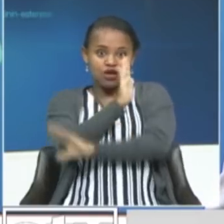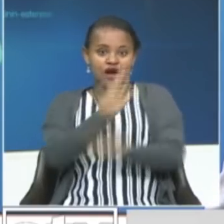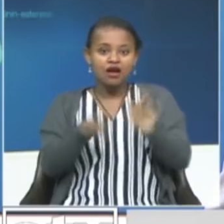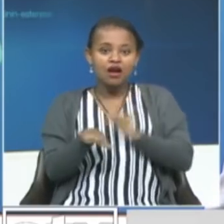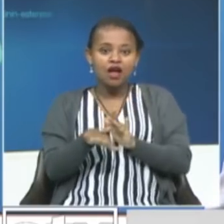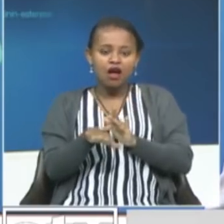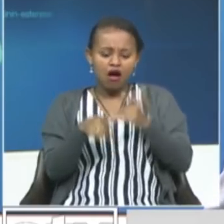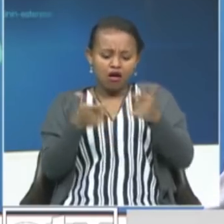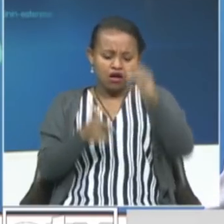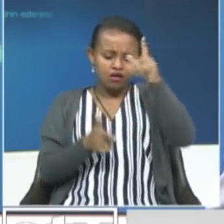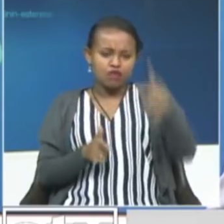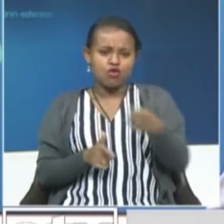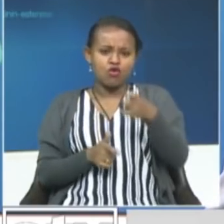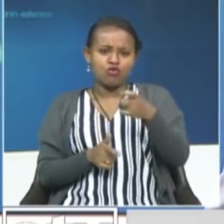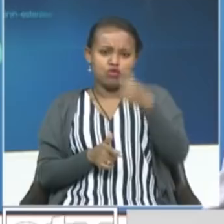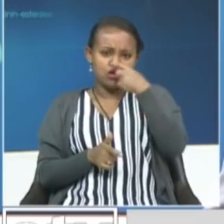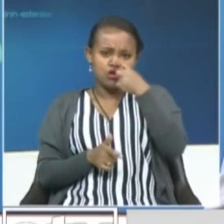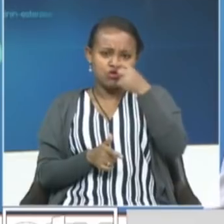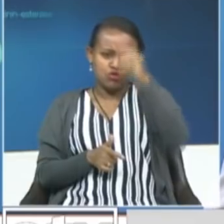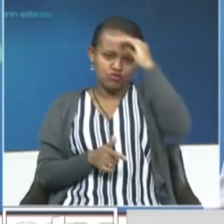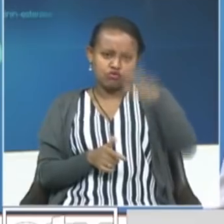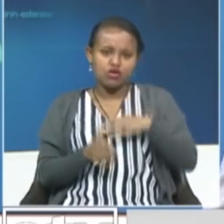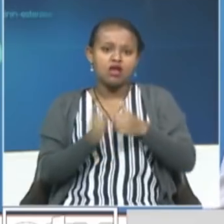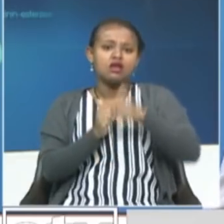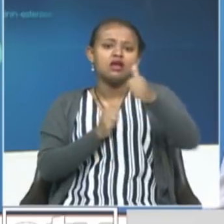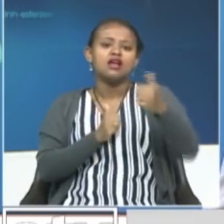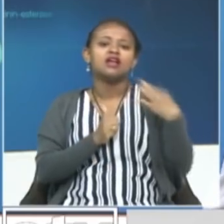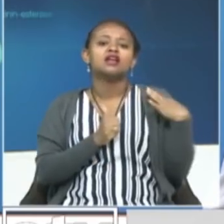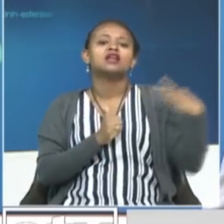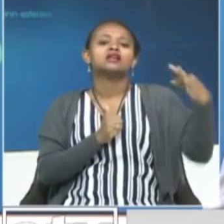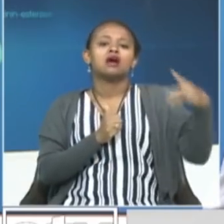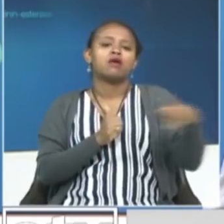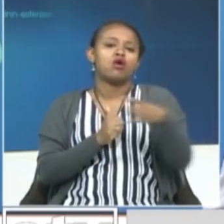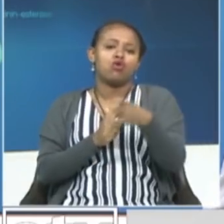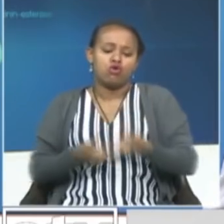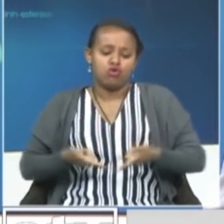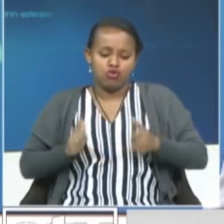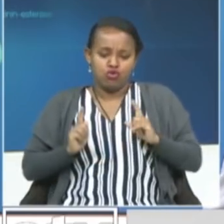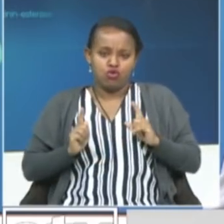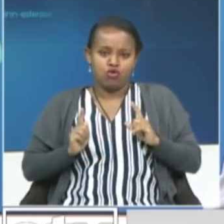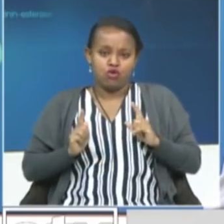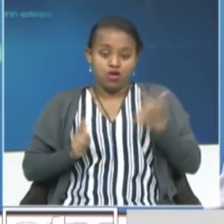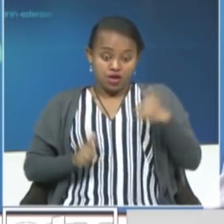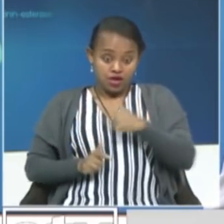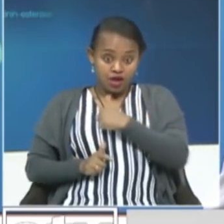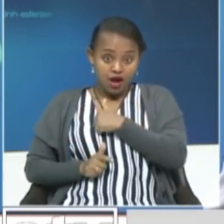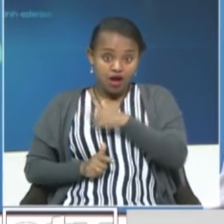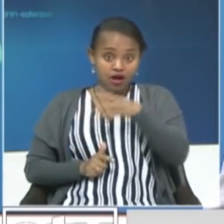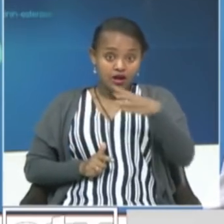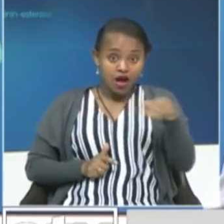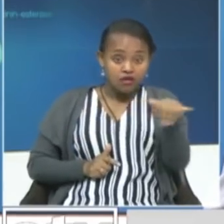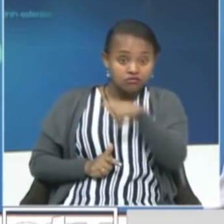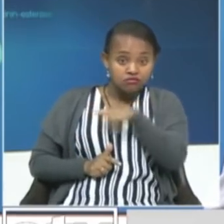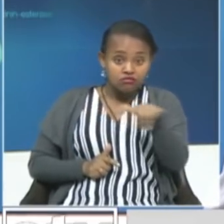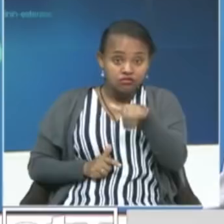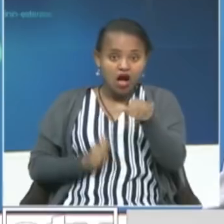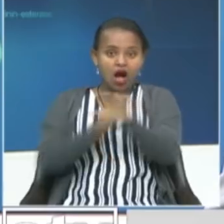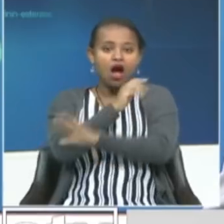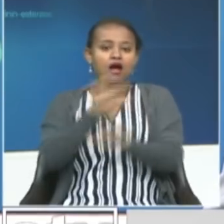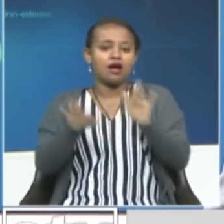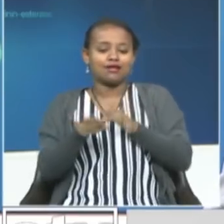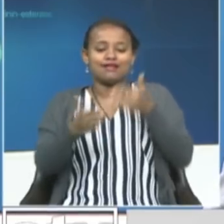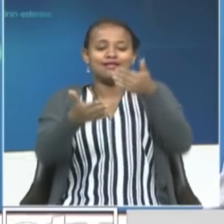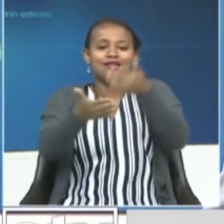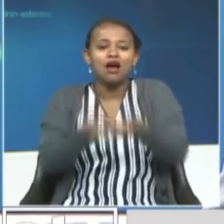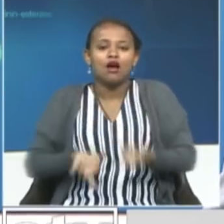ሰው በተለምዶ የመራራቅ ግለሰባዊ የሆነ ኑሮ ነው። በጣም ባደጉ ሀገራት እኛና መሰል ሀገራት ላይ